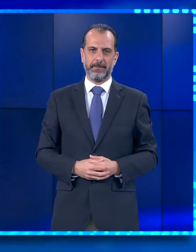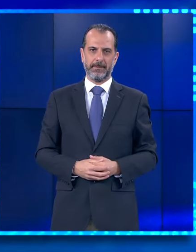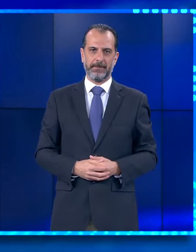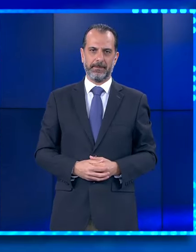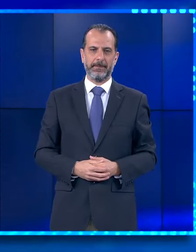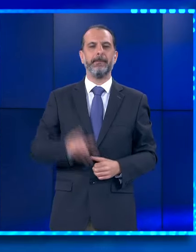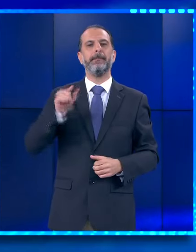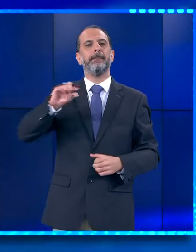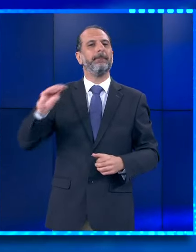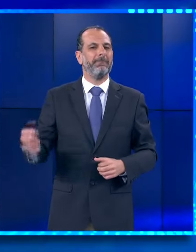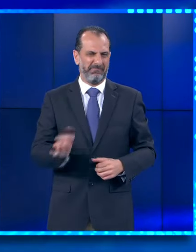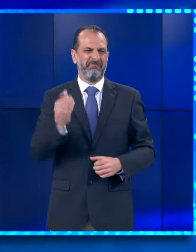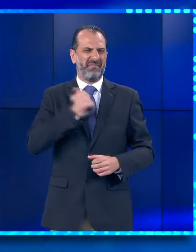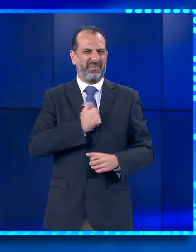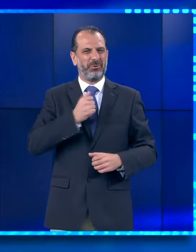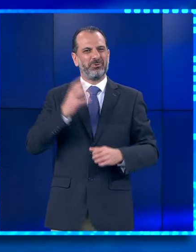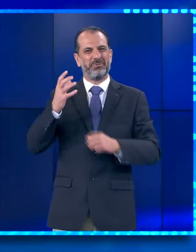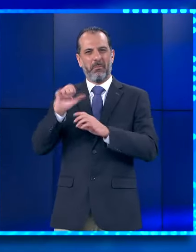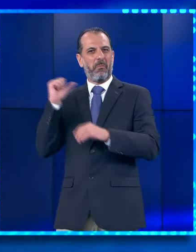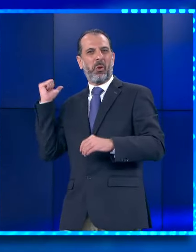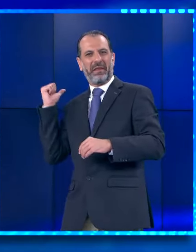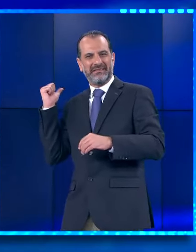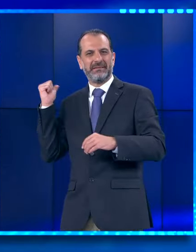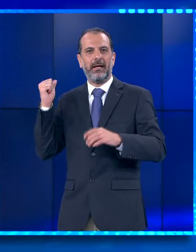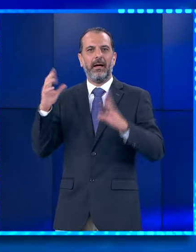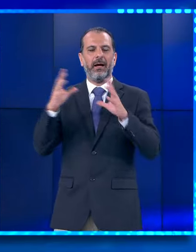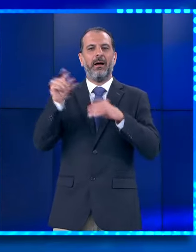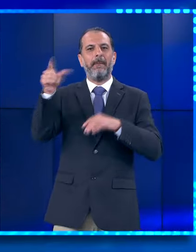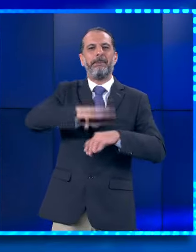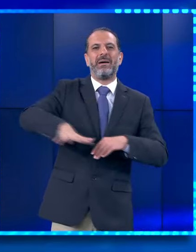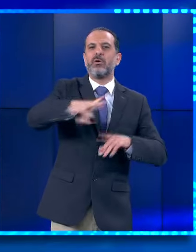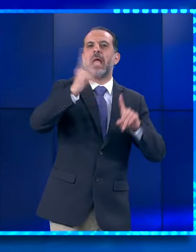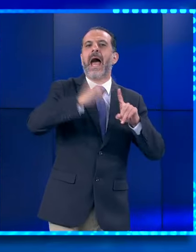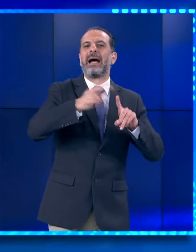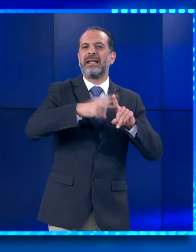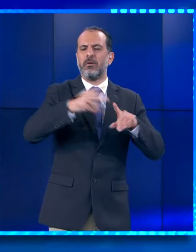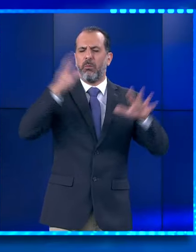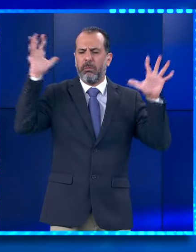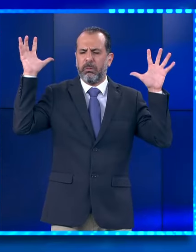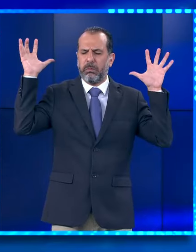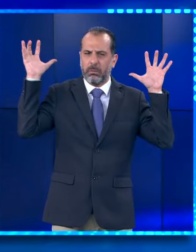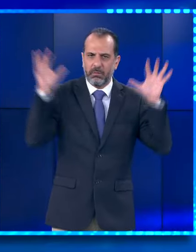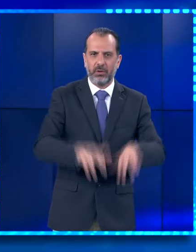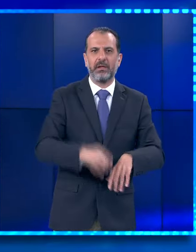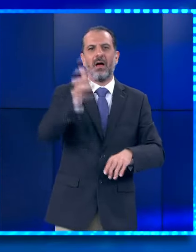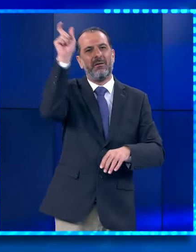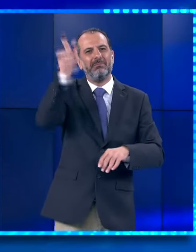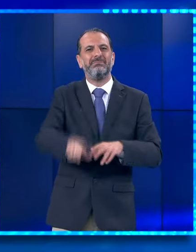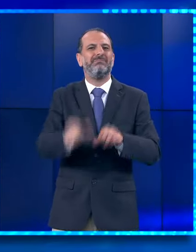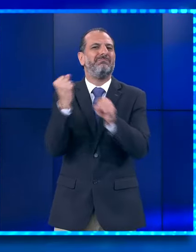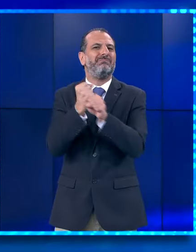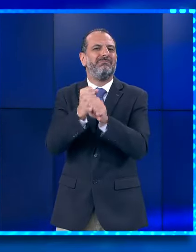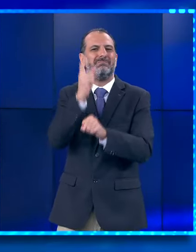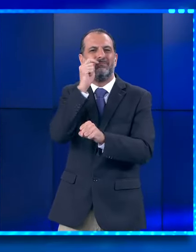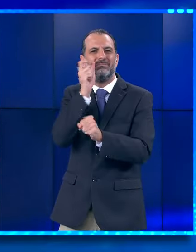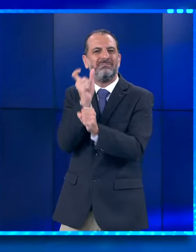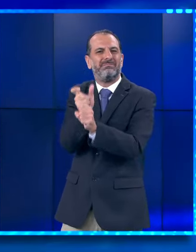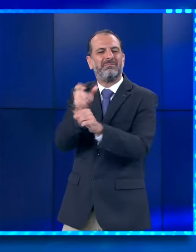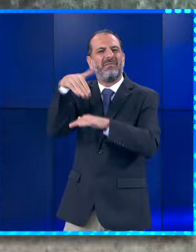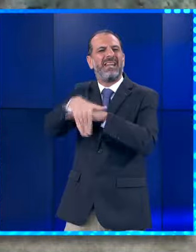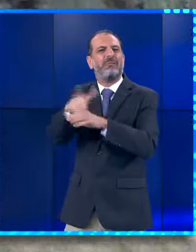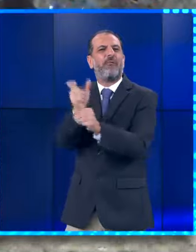Νεκρός εντοπίστηκε τελικά ο 54χρονος νυχτοφύλακας, τον οποίο είχαν παρασύρει τα ορμητικά νερά στην περιοχή της Λεπενού στην Αιτωλό